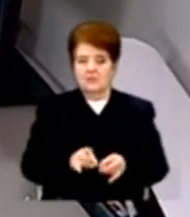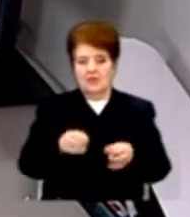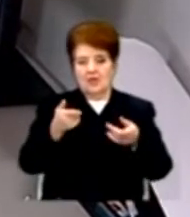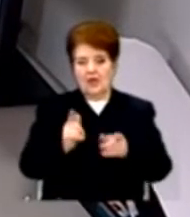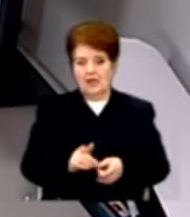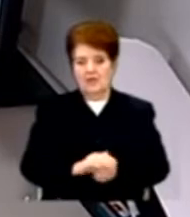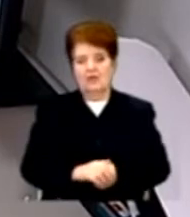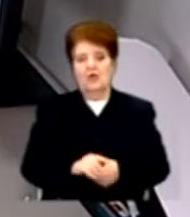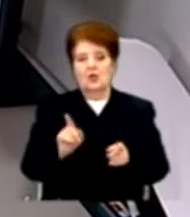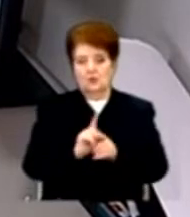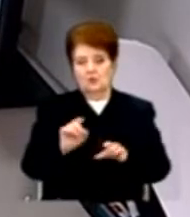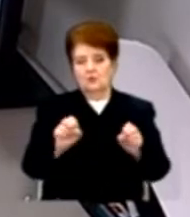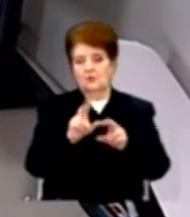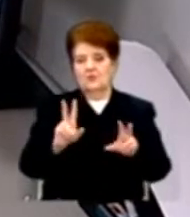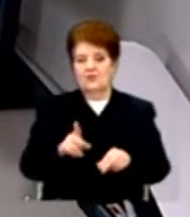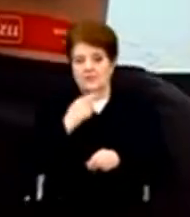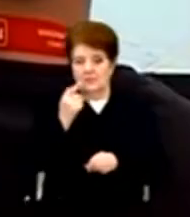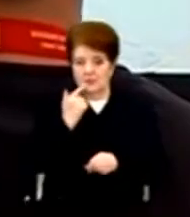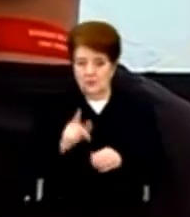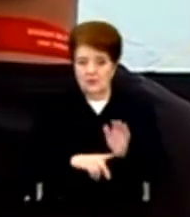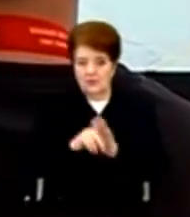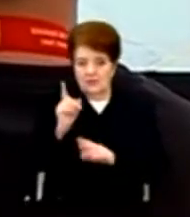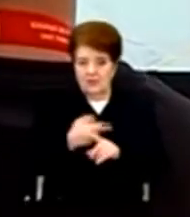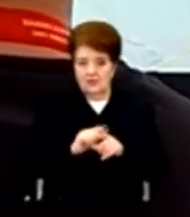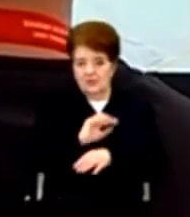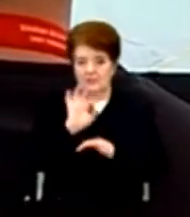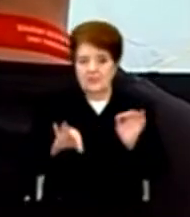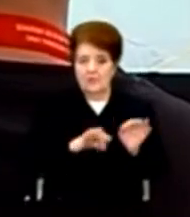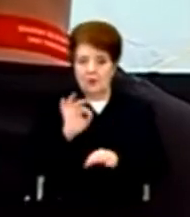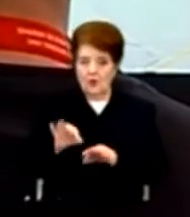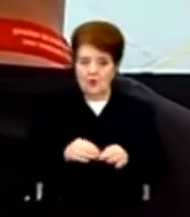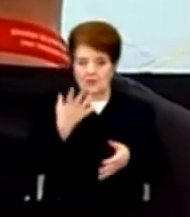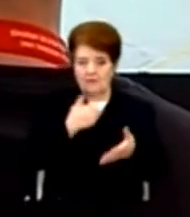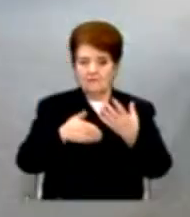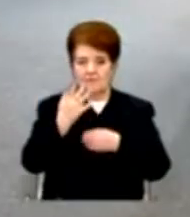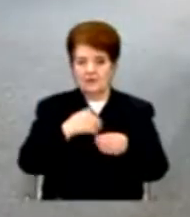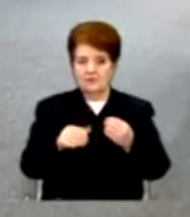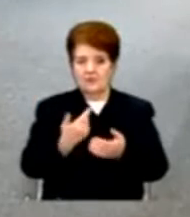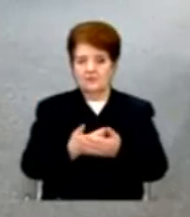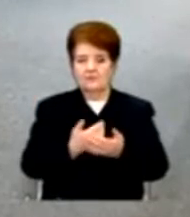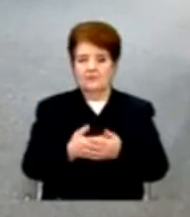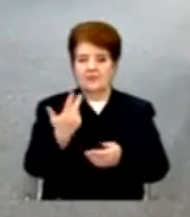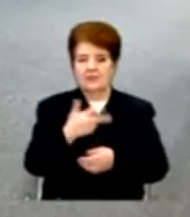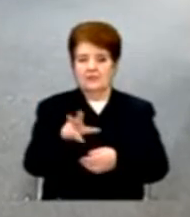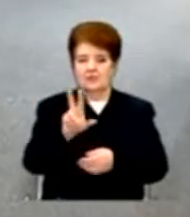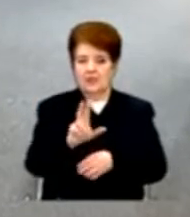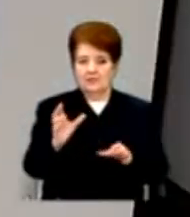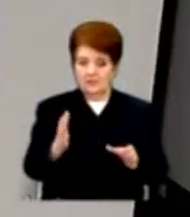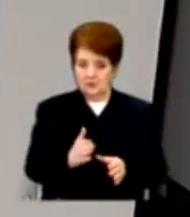reale. Totuși, specialiștii spun că de la lansarea acestui proiect, numărul de apeluri false a scăzut cu aproximativ